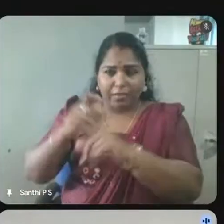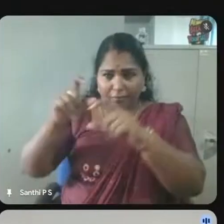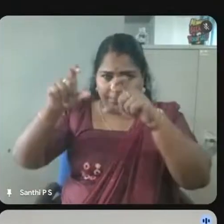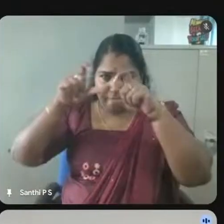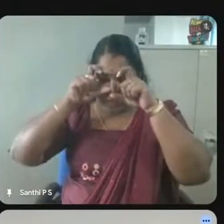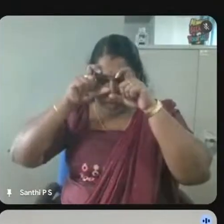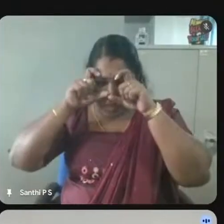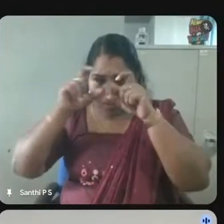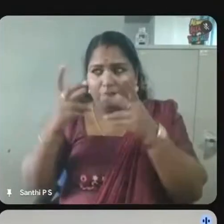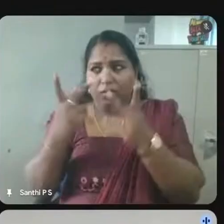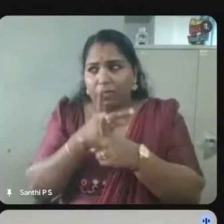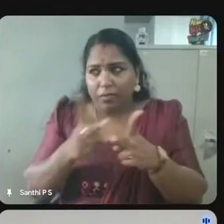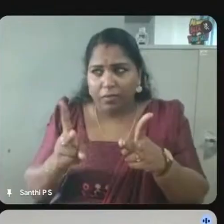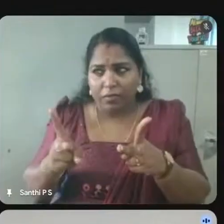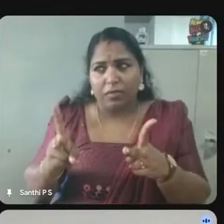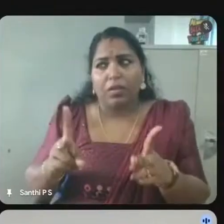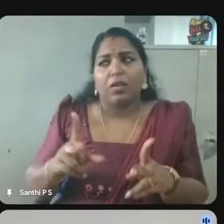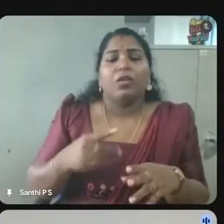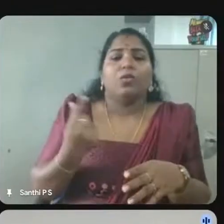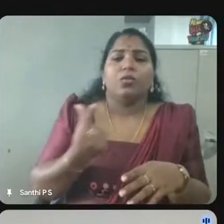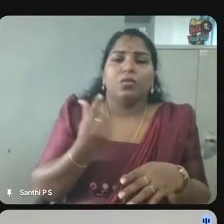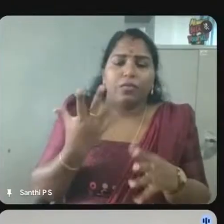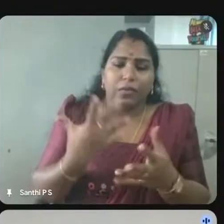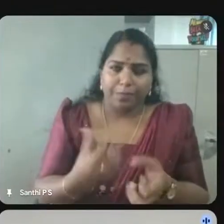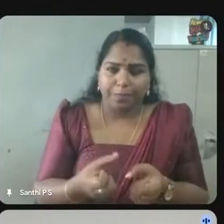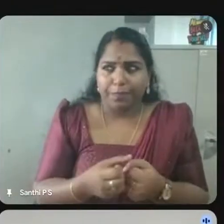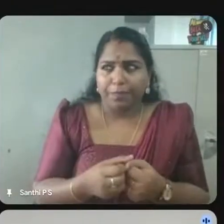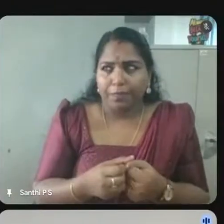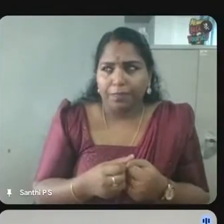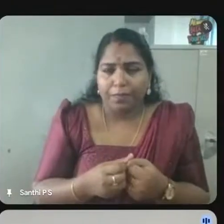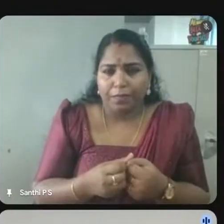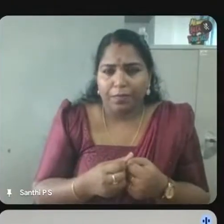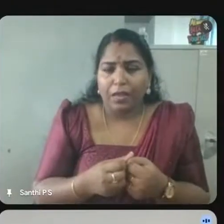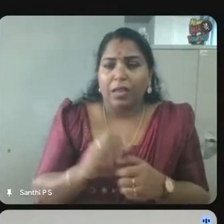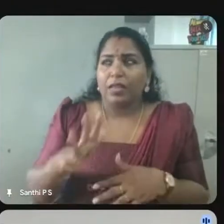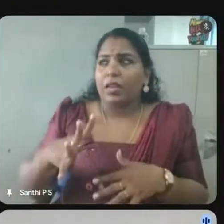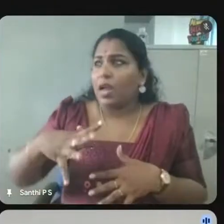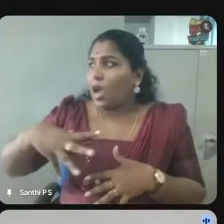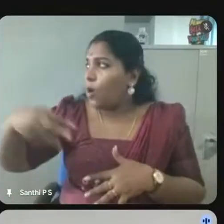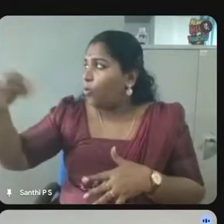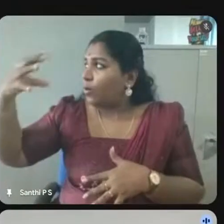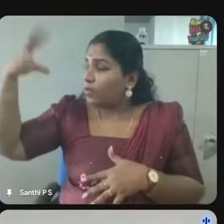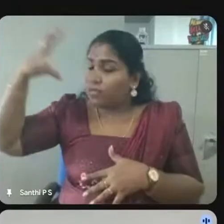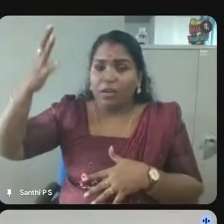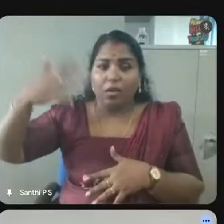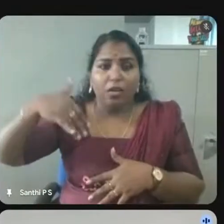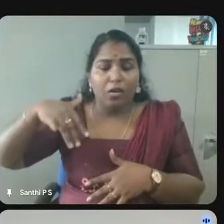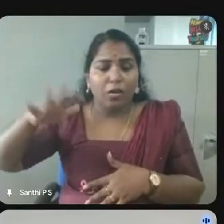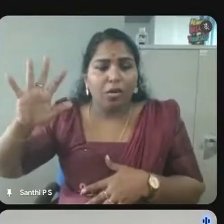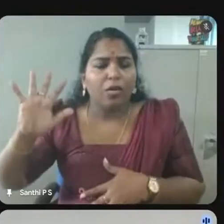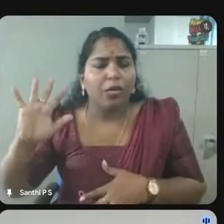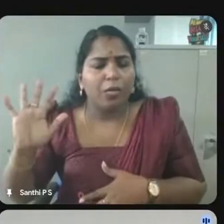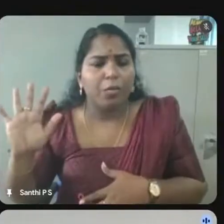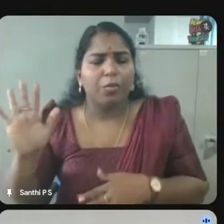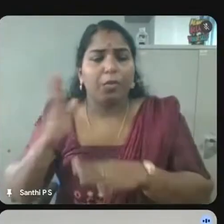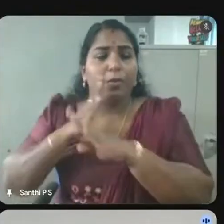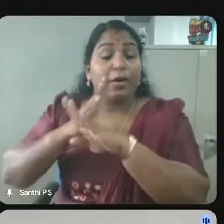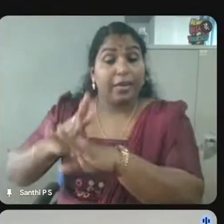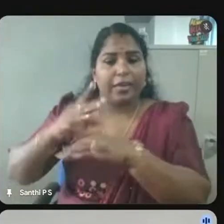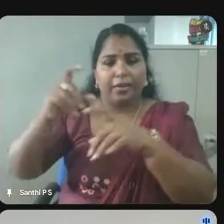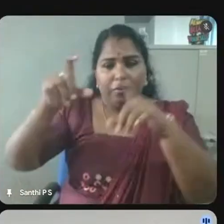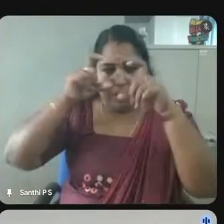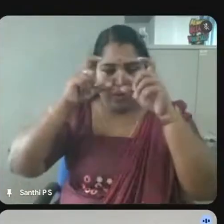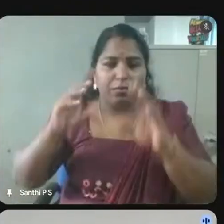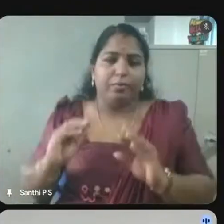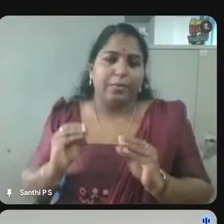ജോലികൾ ചെയ്യുന്ന ആളുകൾ പ്രൊട്ടക്റ്റീവ് ഗ്ലാസസ് യൂസ് ചെയ്യുക. ഒരുപാട് വെയിലിൽ പോകുമ്പോൾ നമുക്ക് സൺഗ്ലാസസ് യൂസ് ചെയ്യുന്നത് UV റൈസിൽ നിന്ന് നമുക്ക് പ്രൊട്ടക്ഷൻ കിട്ടും. അതുപോലെ